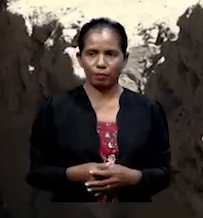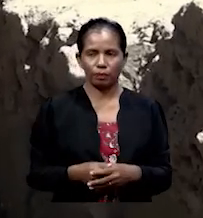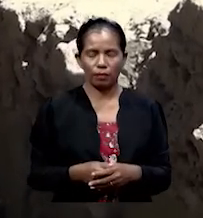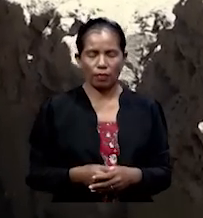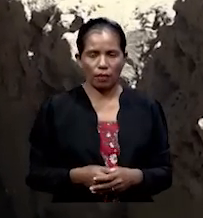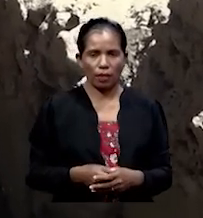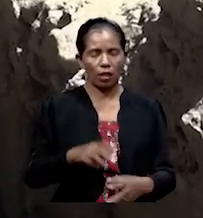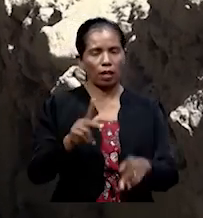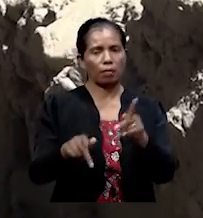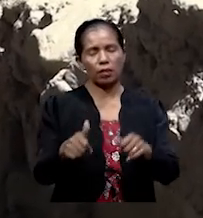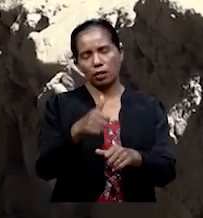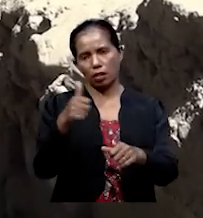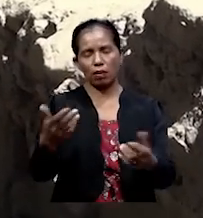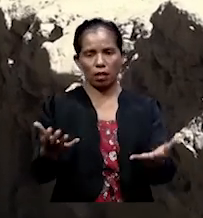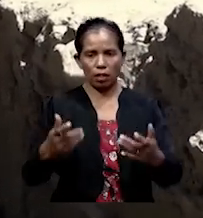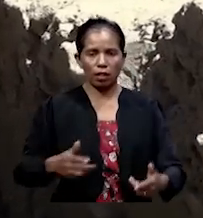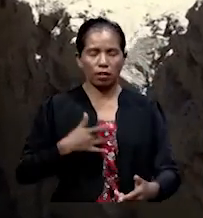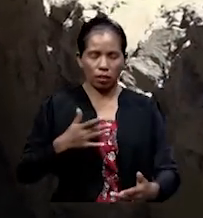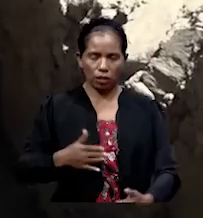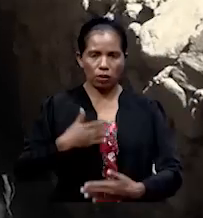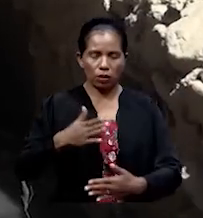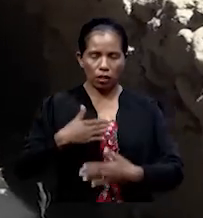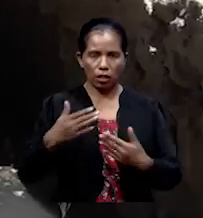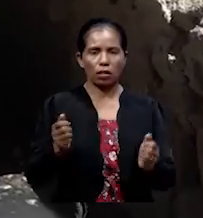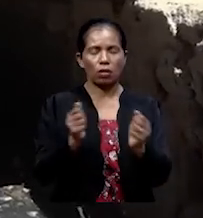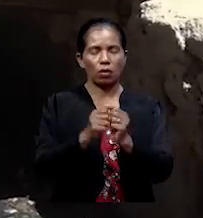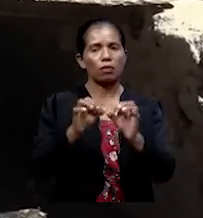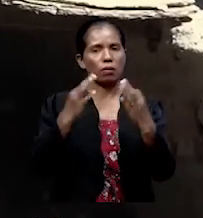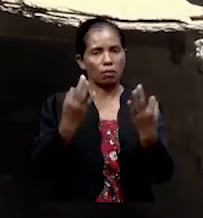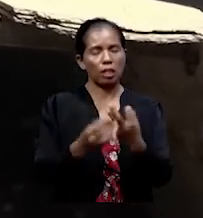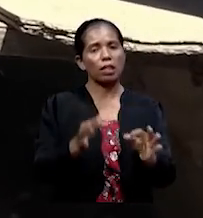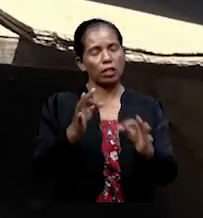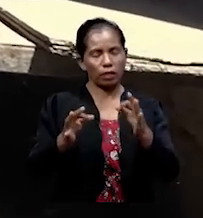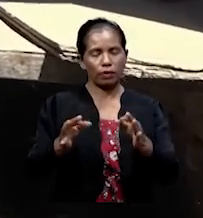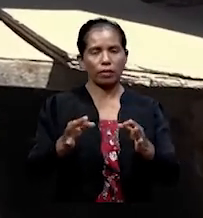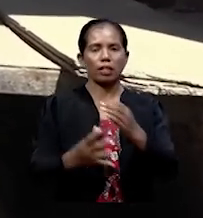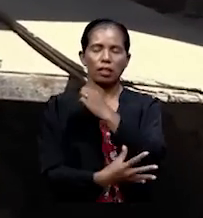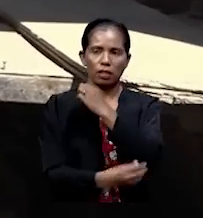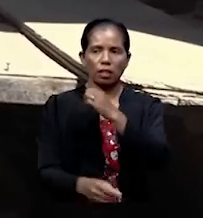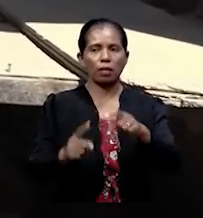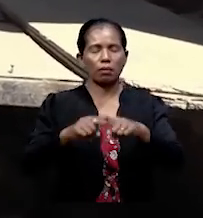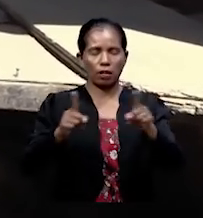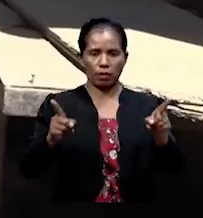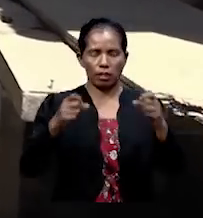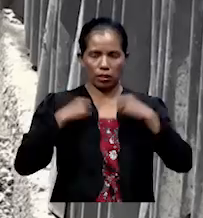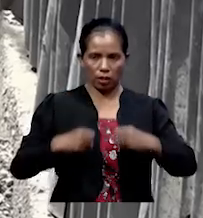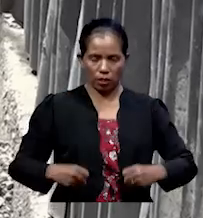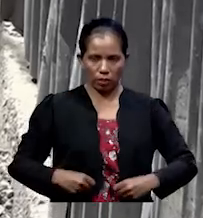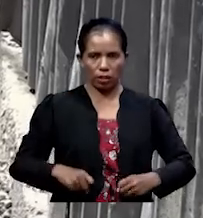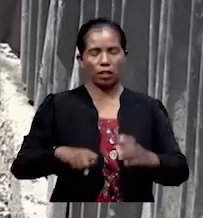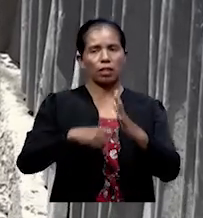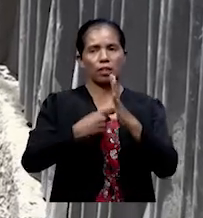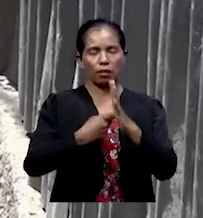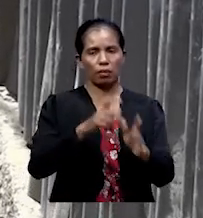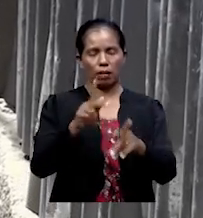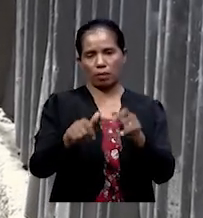Balun hakarak moris sinti hak solok ho familia mas kikiak. May be, kondisyon saúde hanesan syave ba ema ide